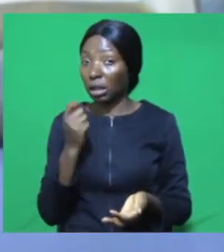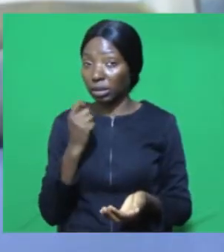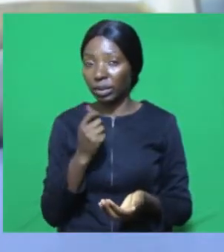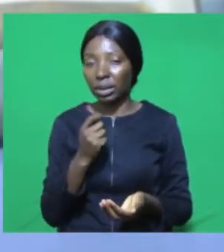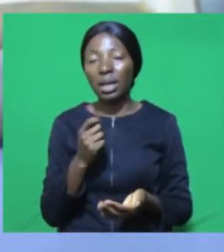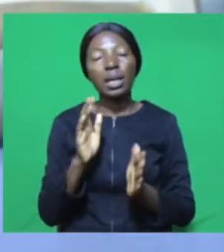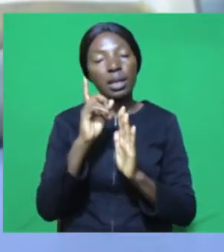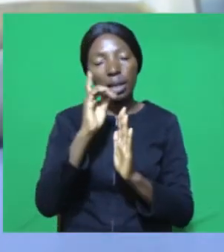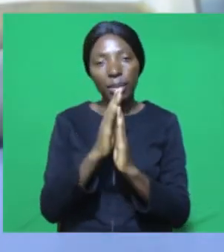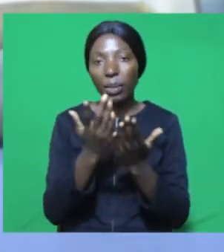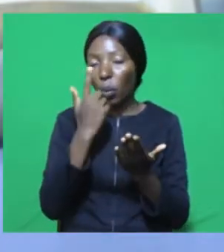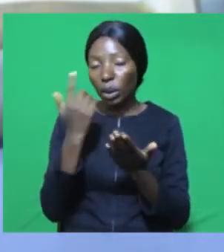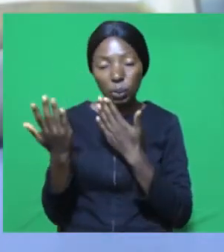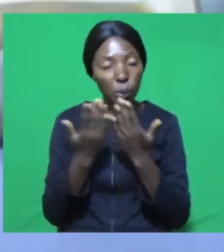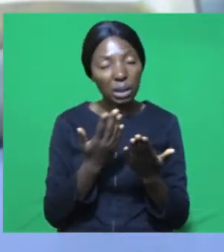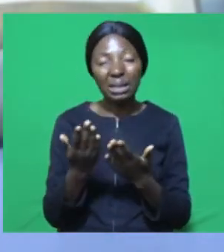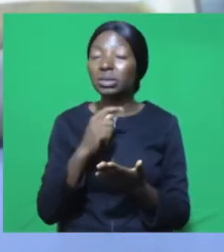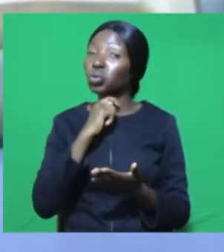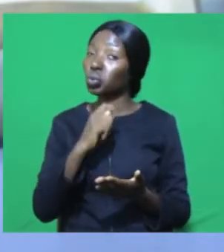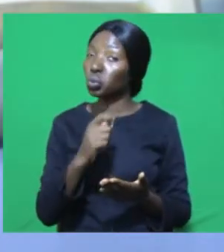chinonakidza bhaibheri ukaridzidza nemwero waro